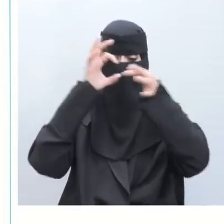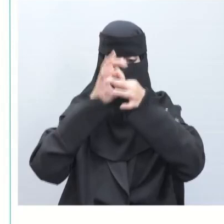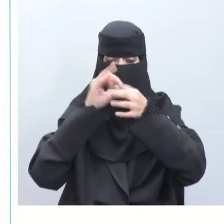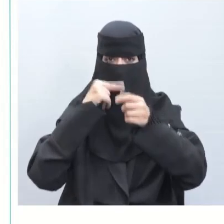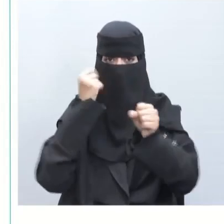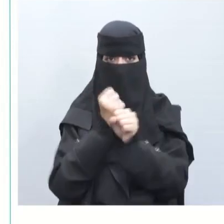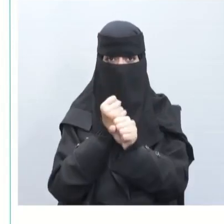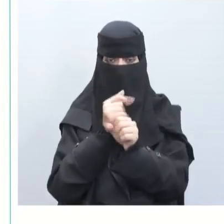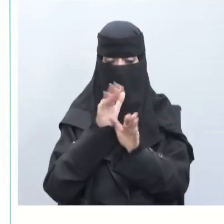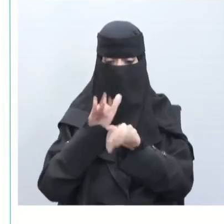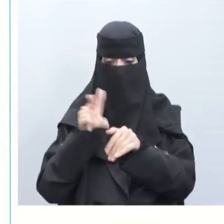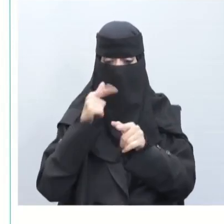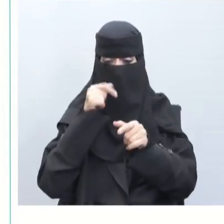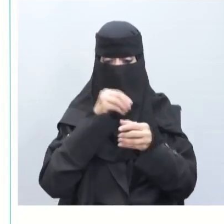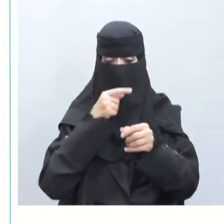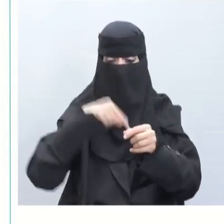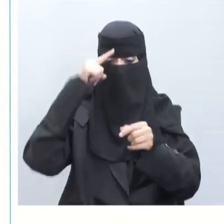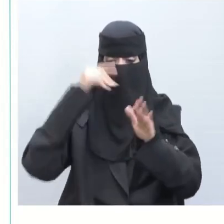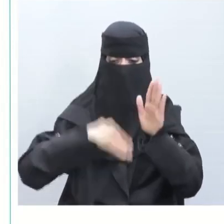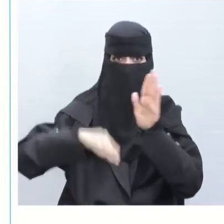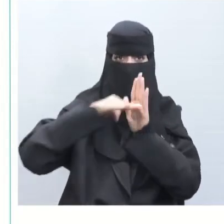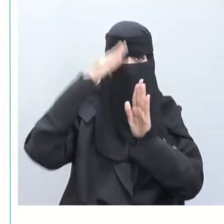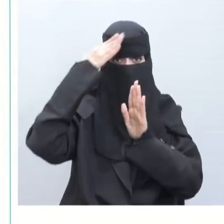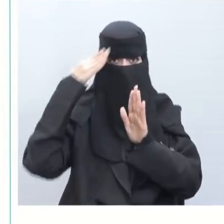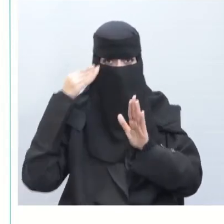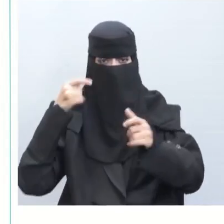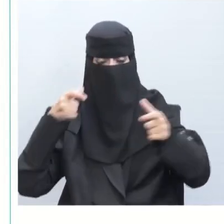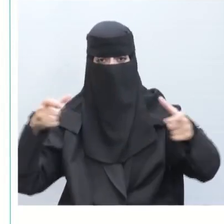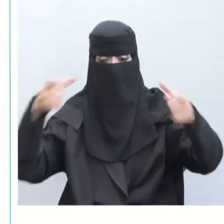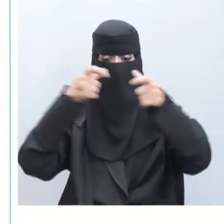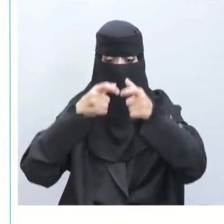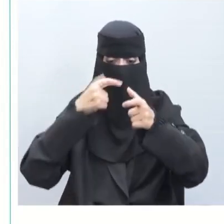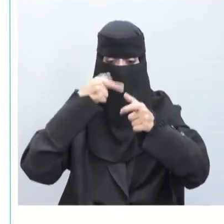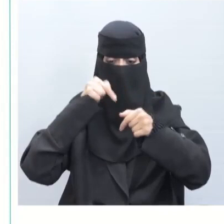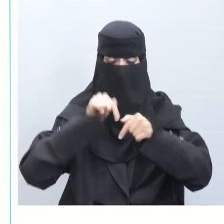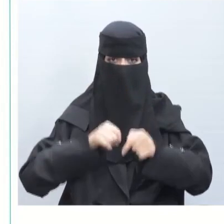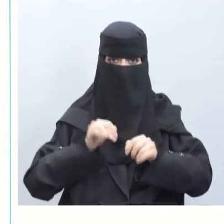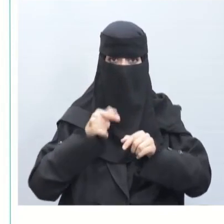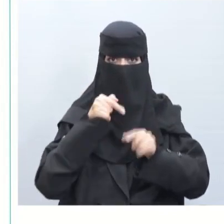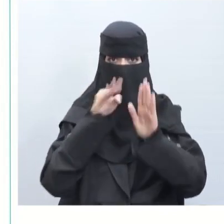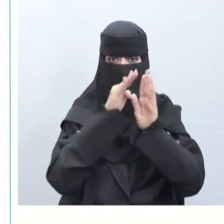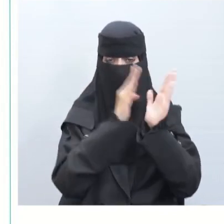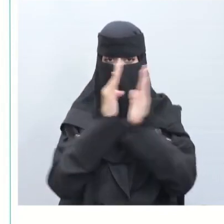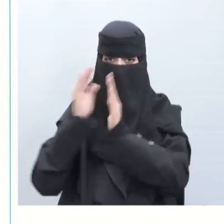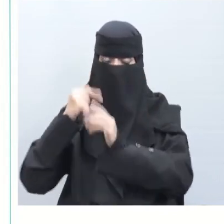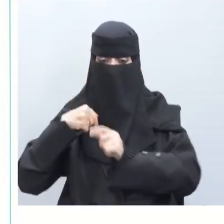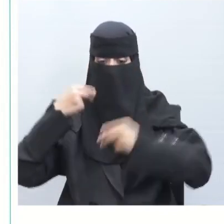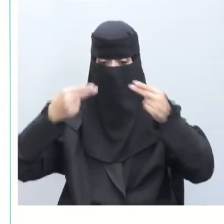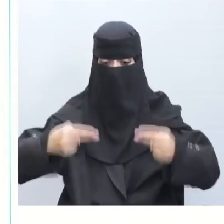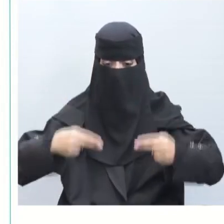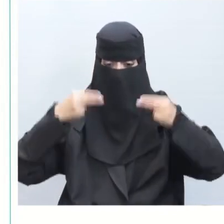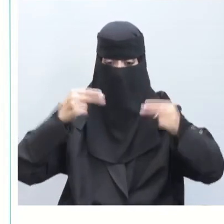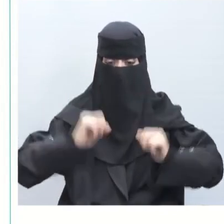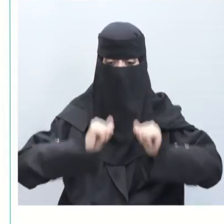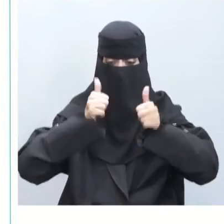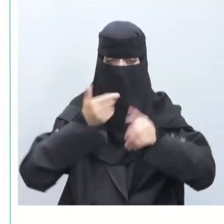اهدافها المسائل المتعلقه بالتوظيف مثلا العوامل الداخليه قد يكون هدفنا الربح دون مراعات الاعتبارات الاخرى